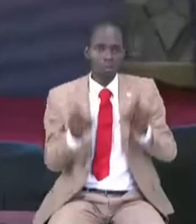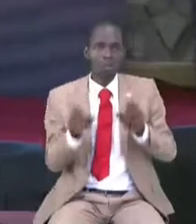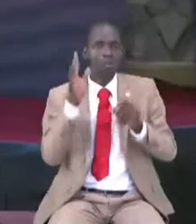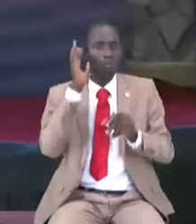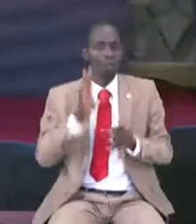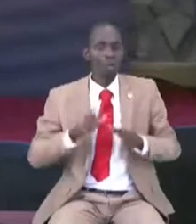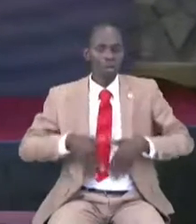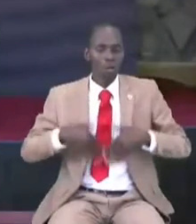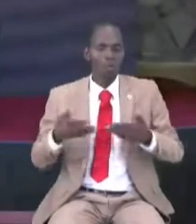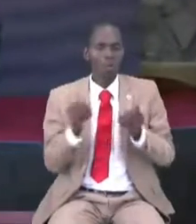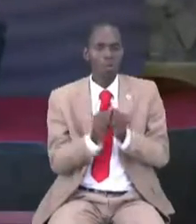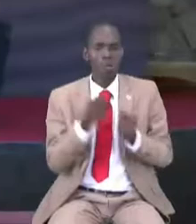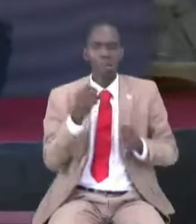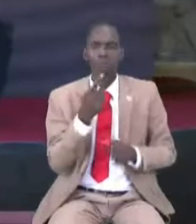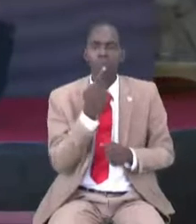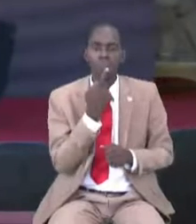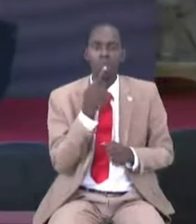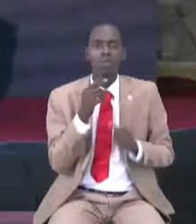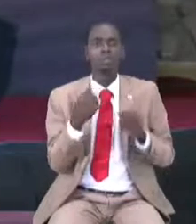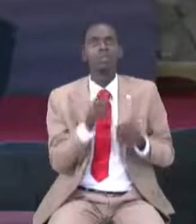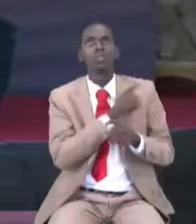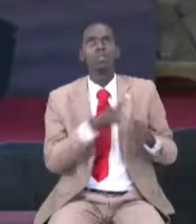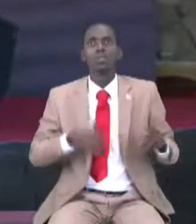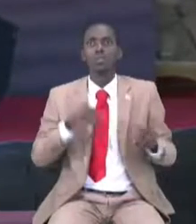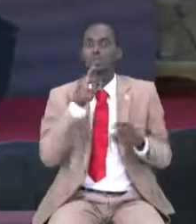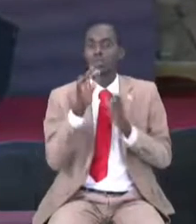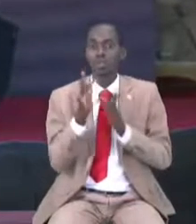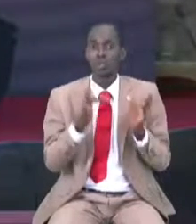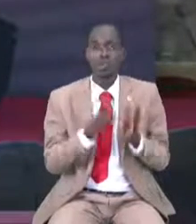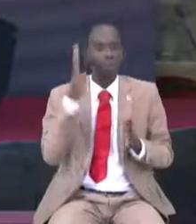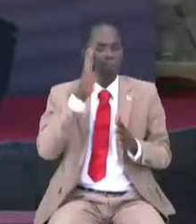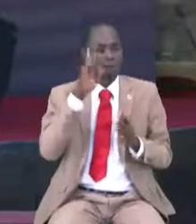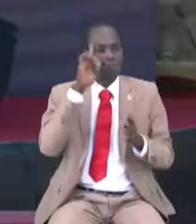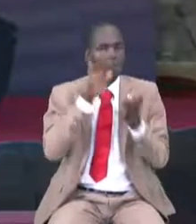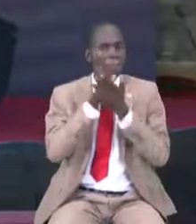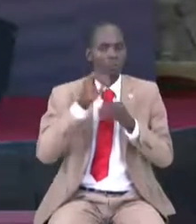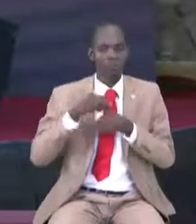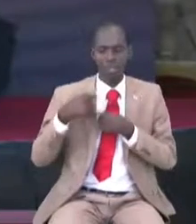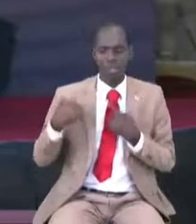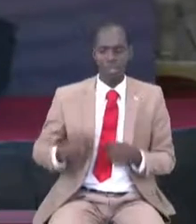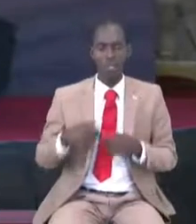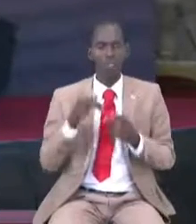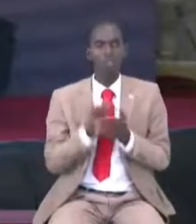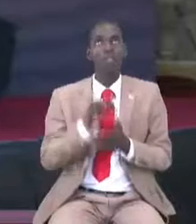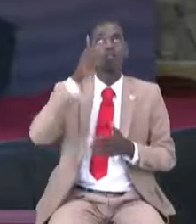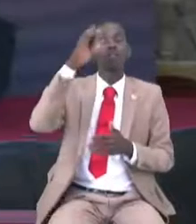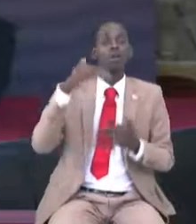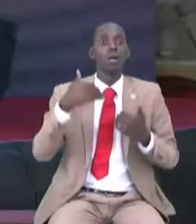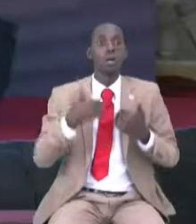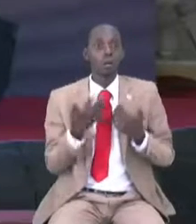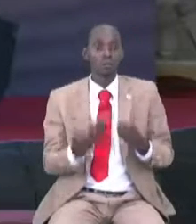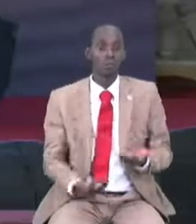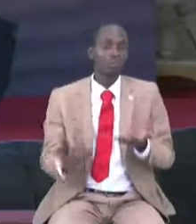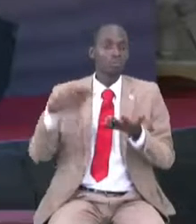son cœur que Dieu l'a ressuscité des morts, telle personne sera sauvée.